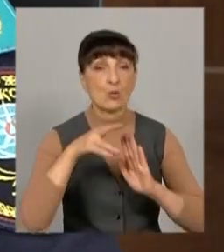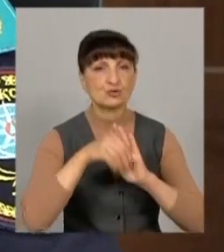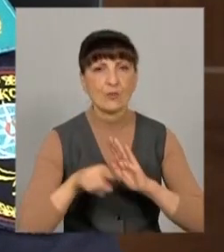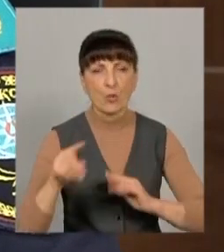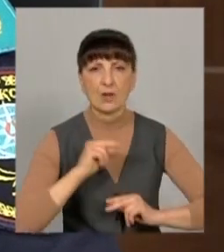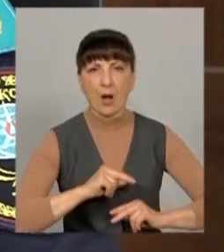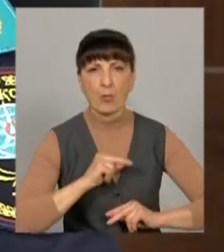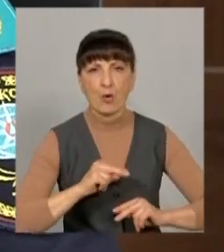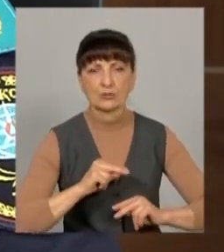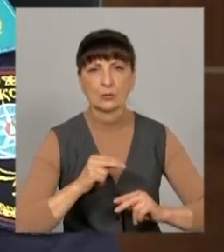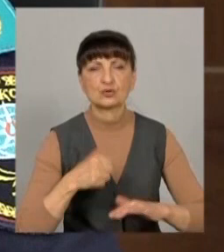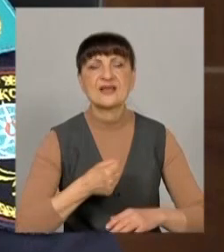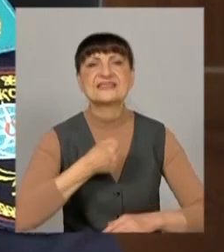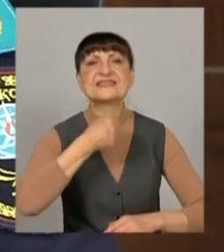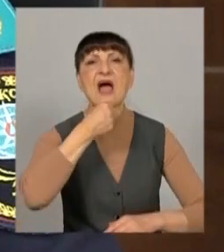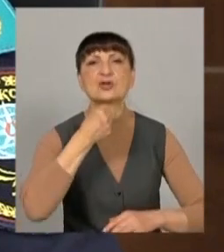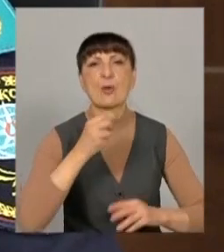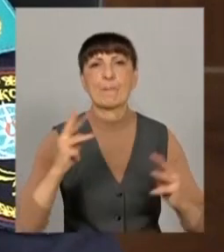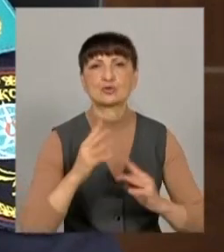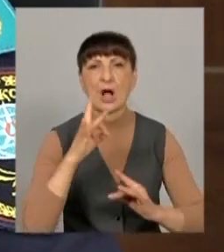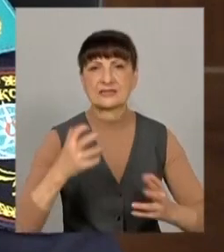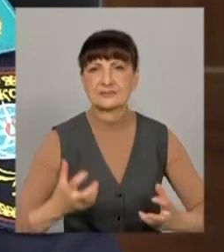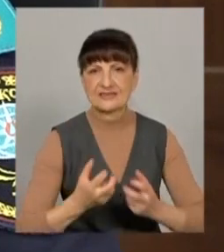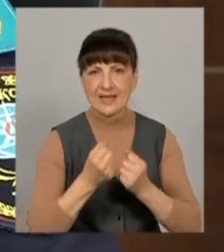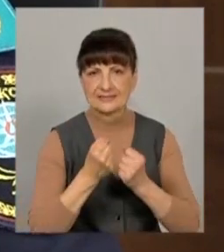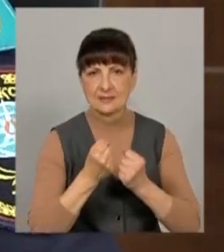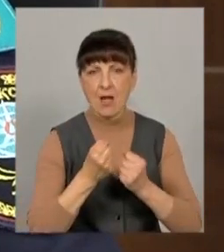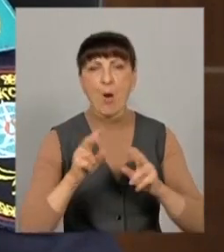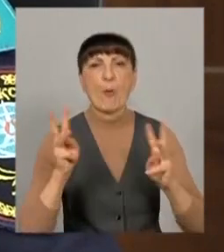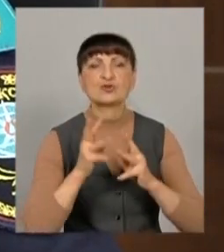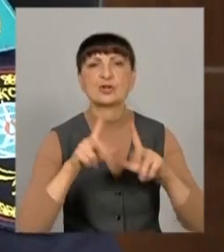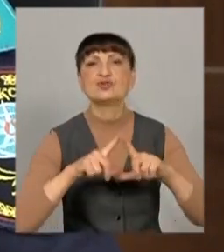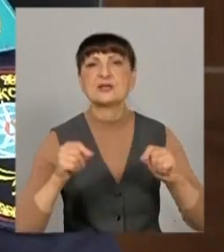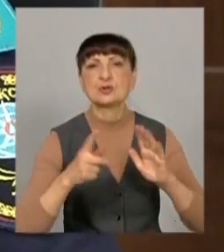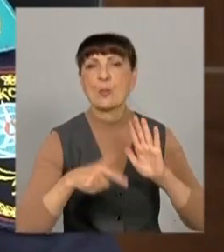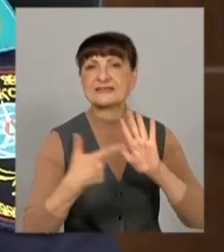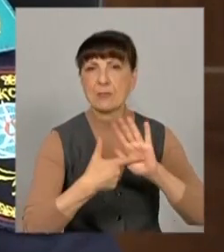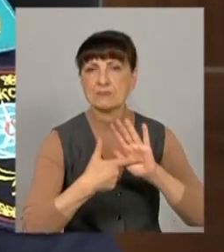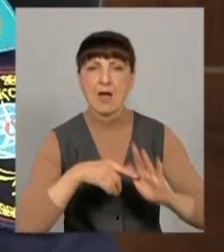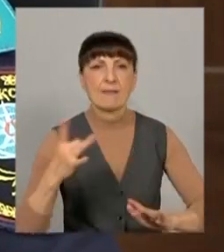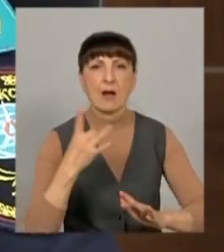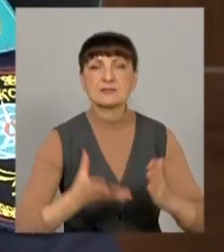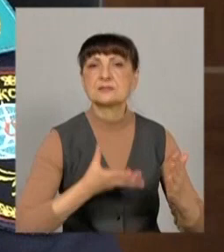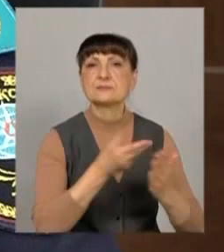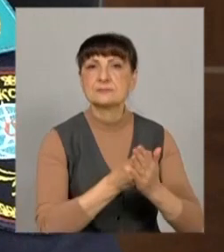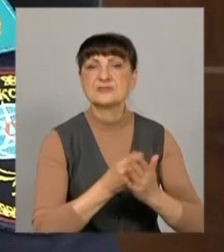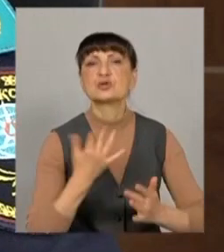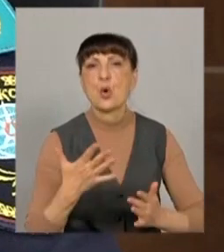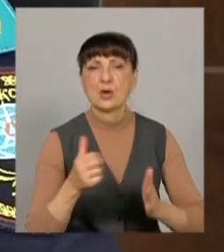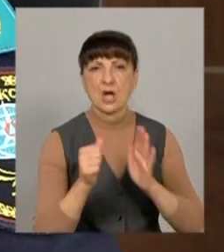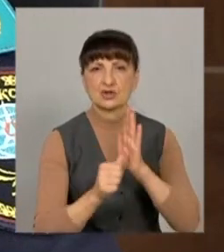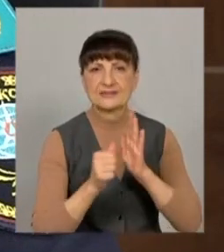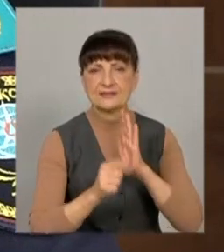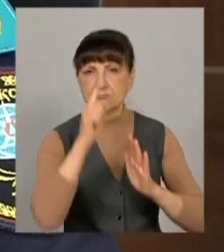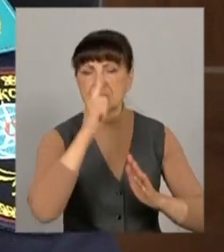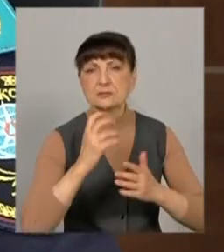он работал в должности старшего пожарного спасателя пожарной части номер 7, единовременное денежное довольствие в виде